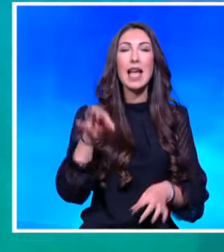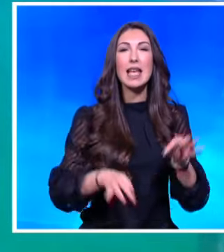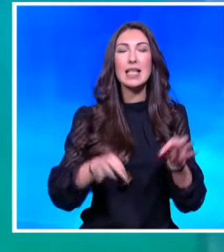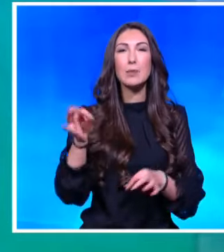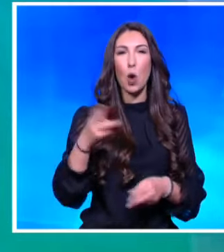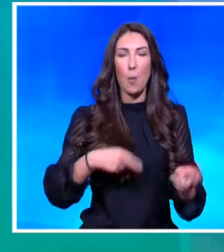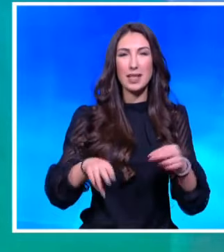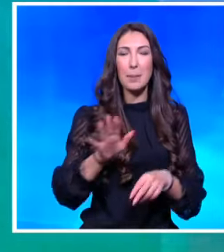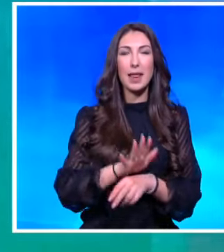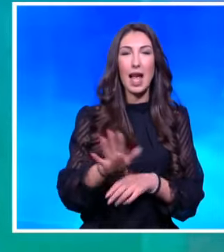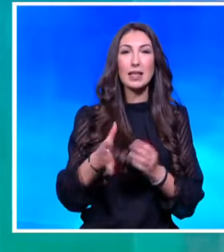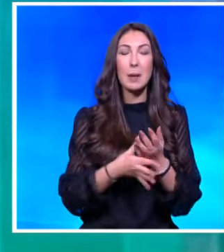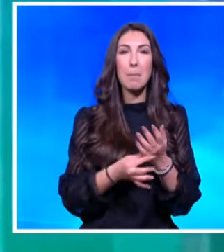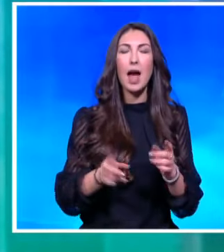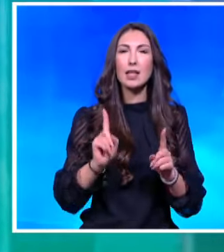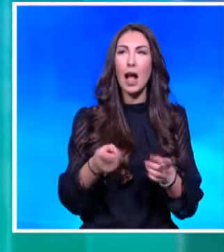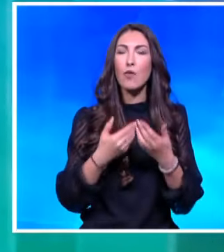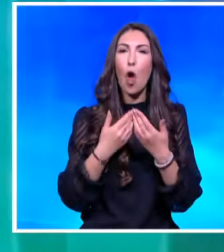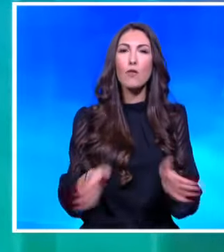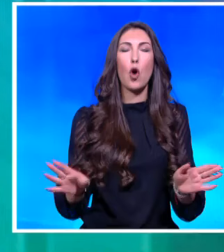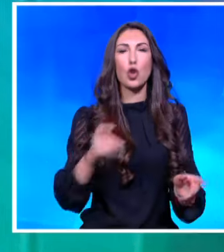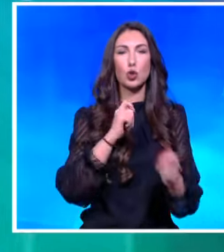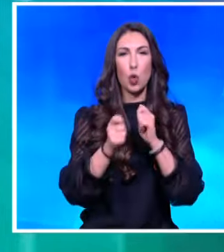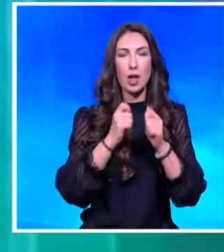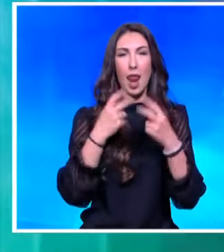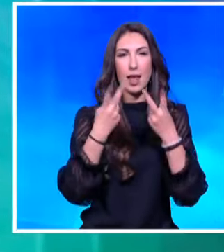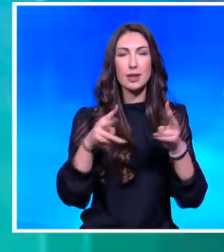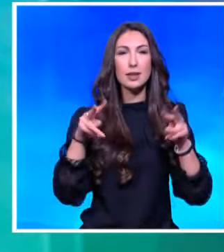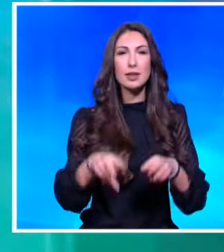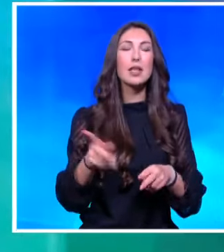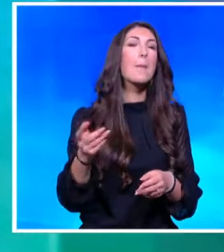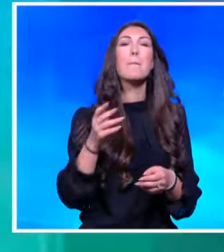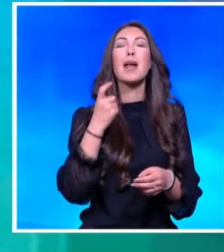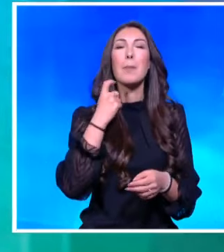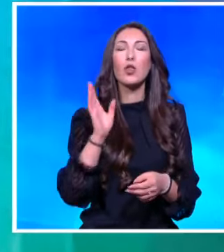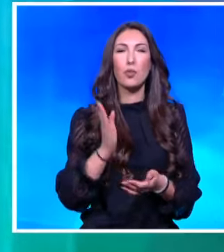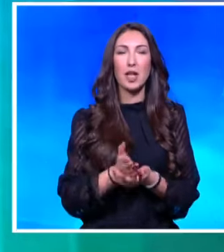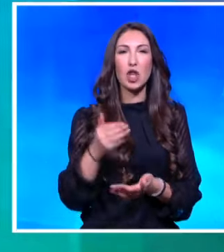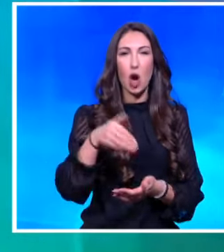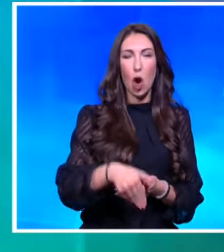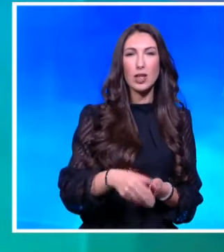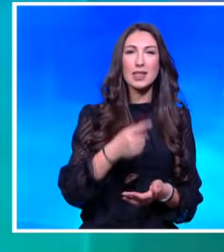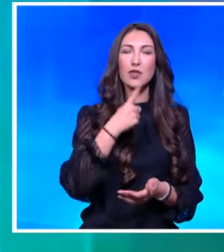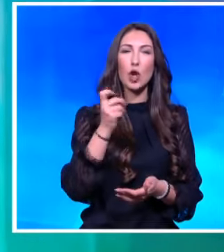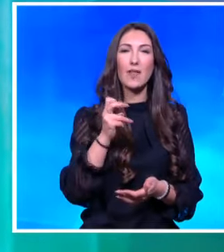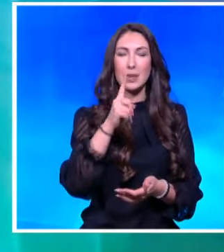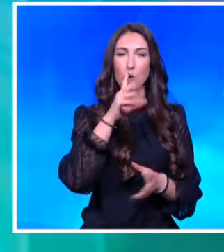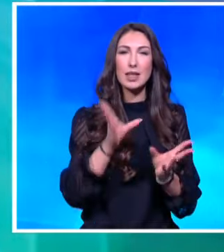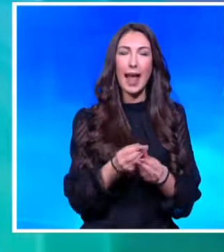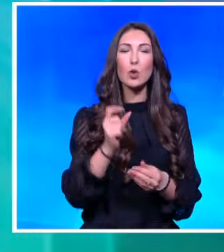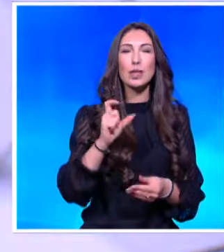на 15 март да бъде изцяло отворен за журналисти. Бербатов беше гост заедно с Тилян Петров в предаването 120